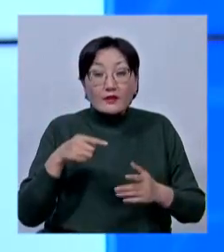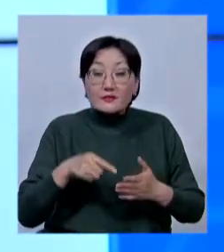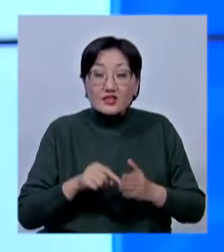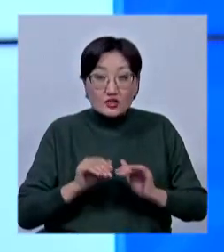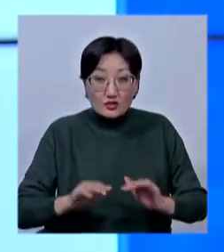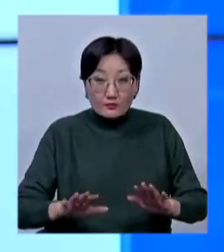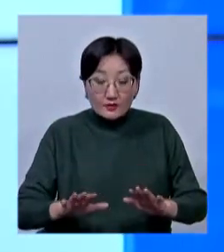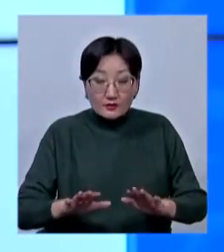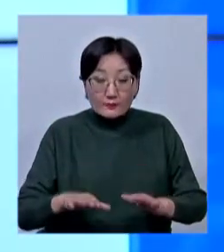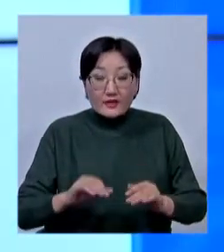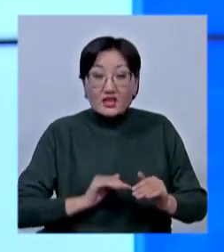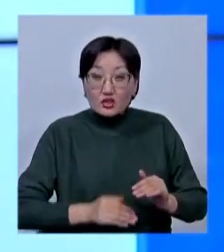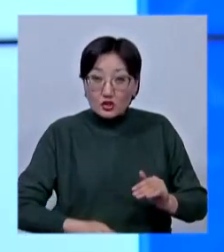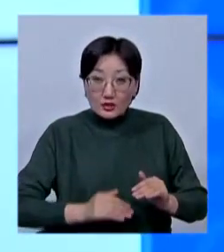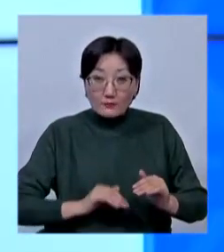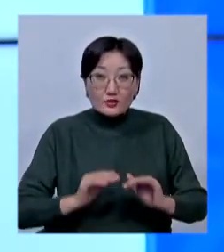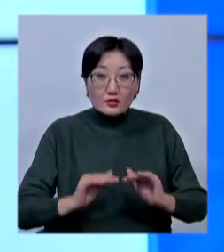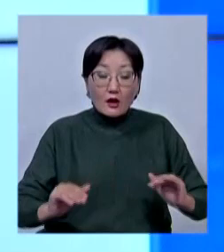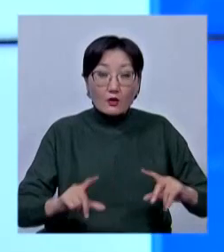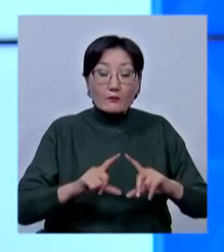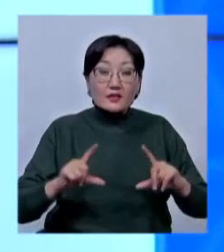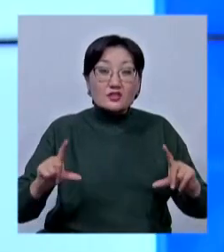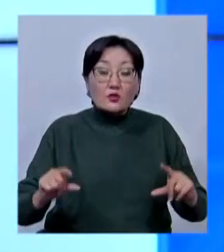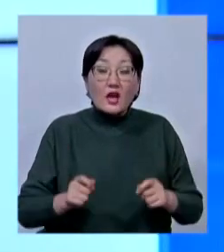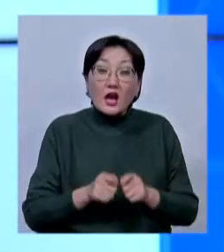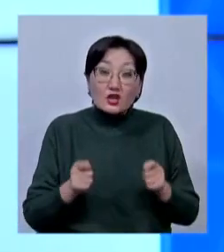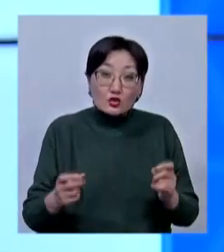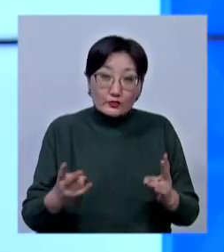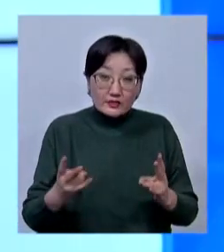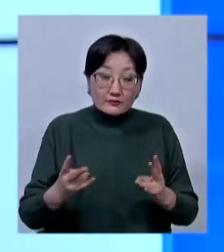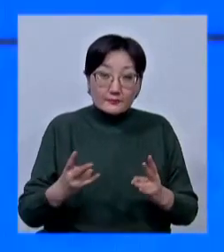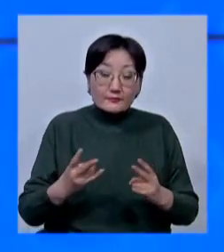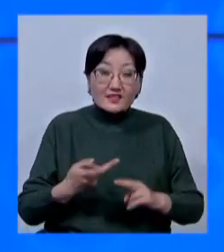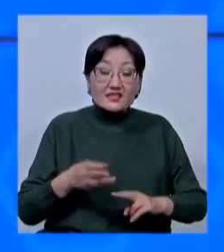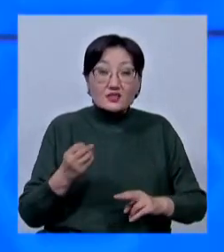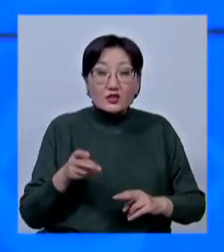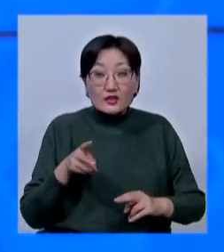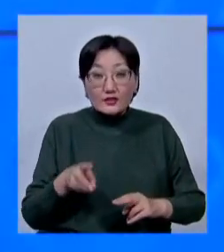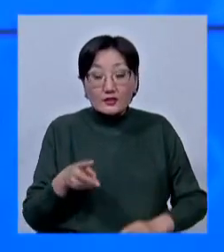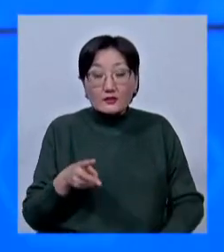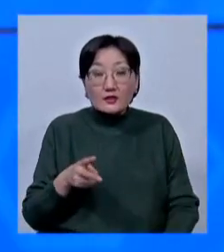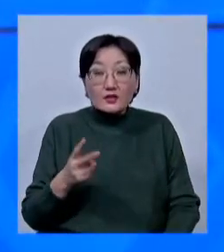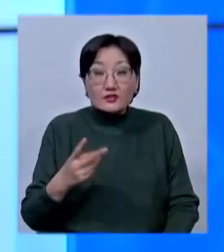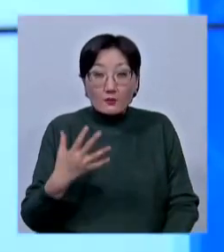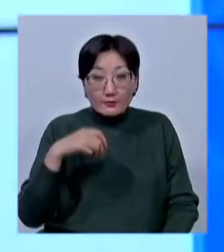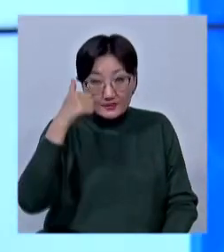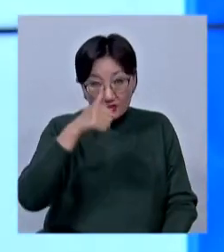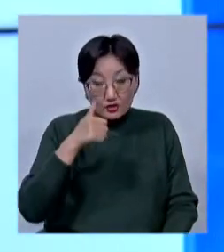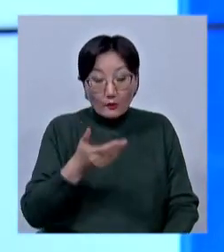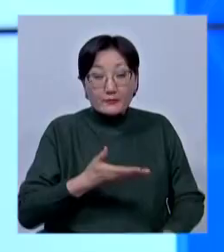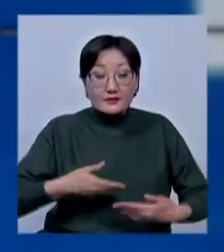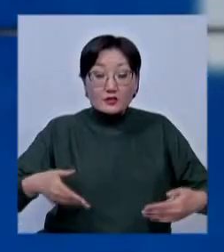ғой. Жаңағы жекеменшік балабақшалар ашылу керек. Сонымен 2025 жылы